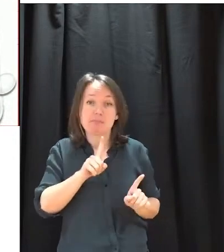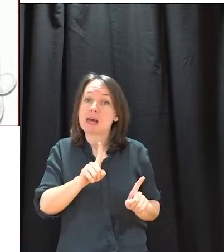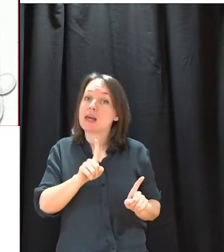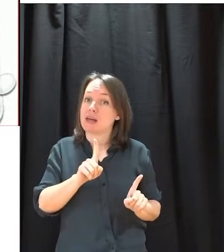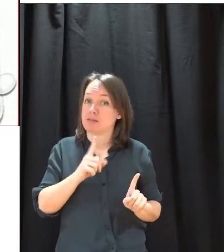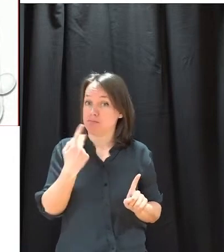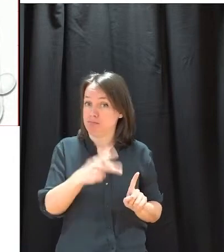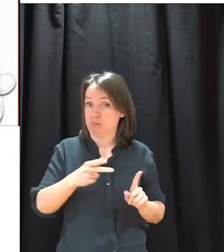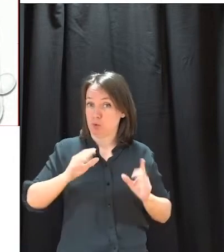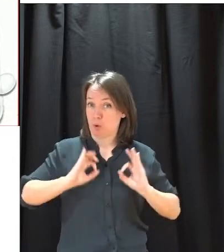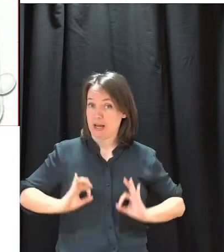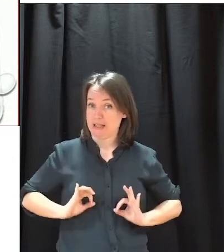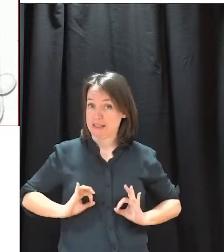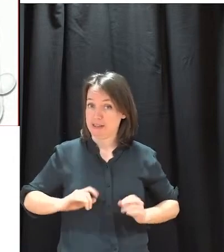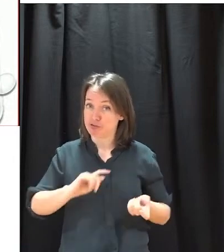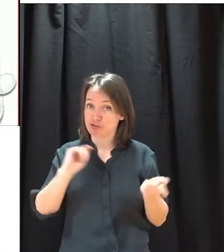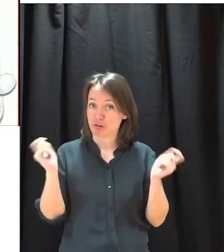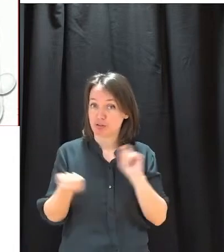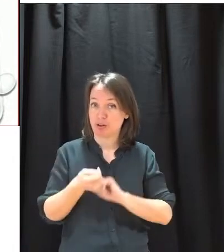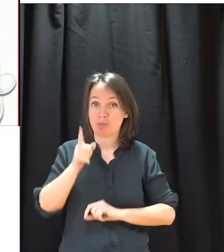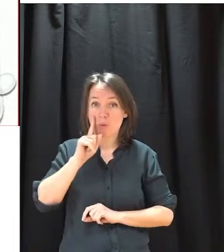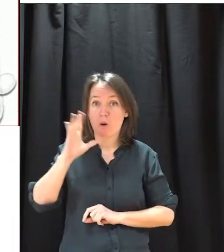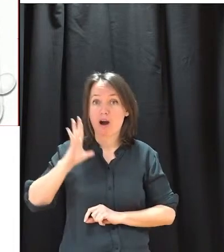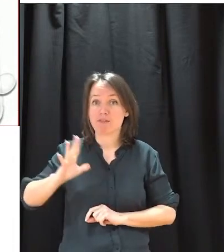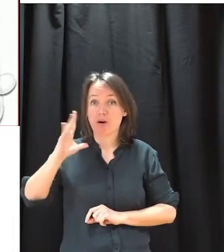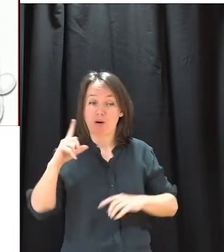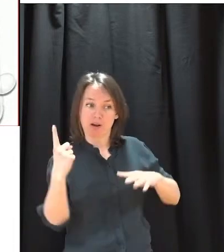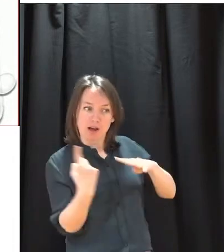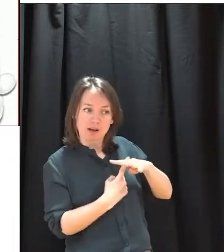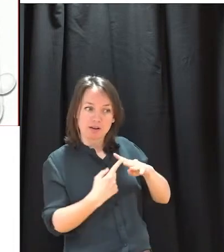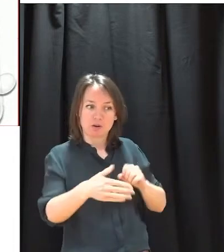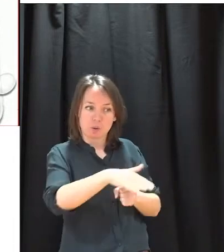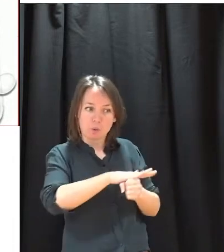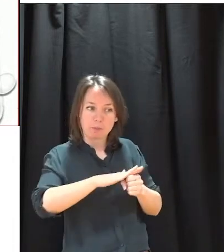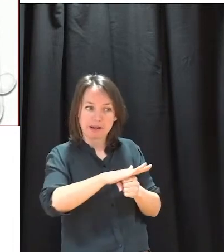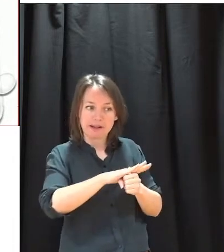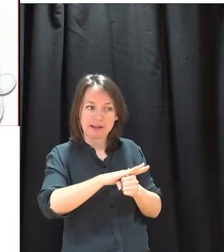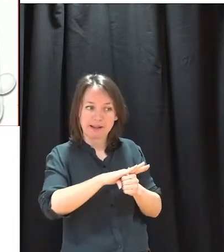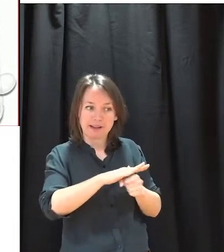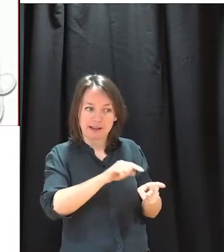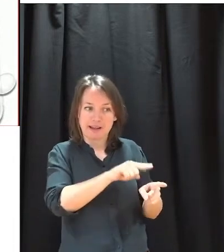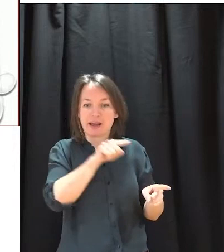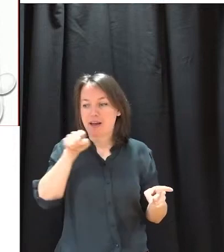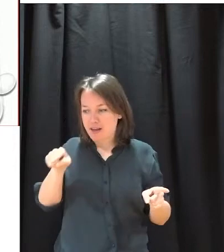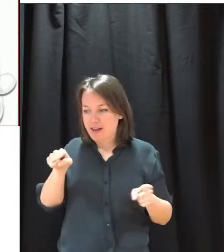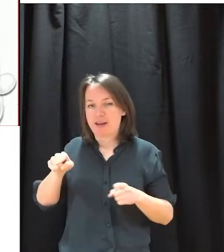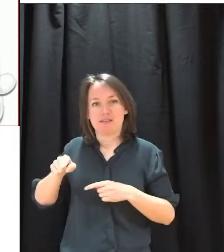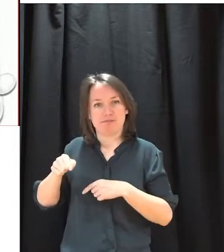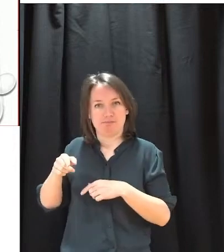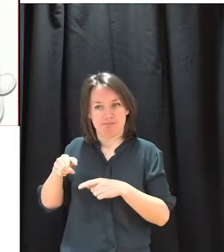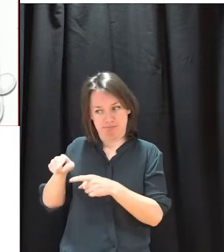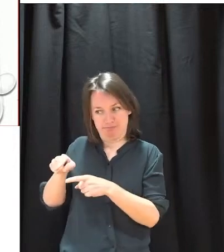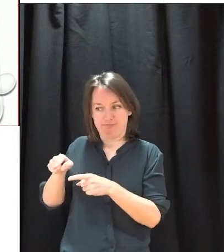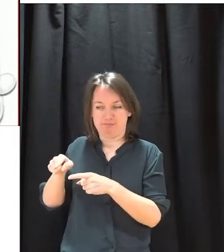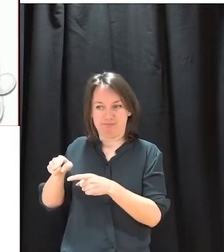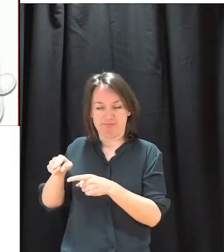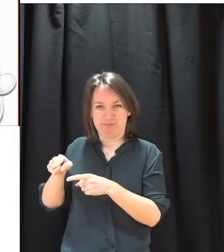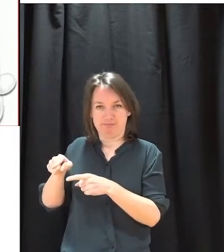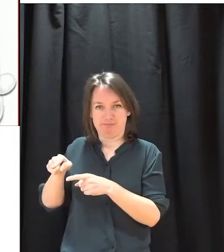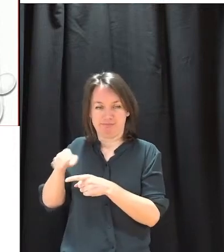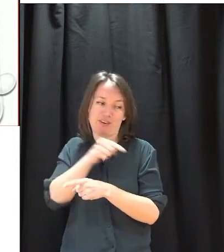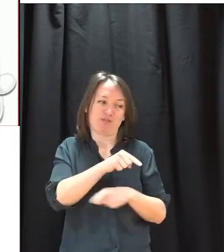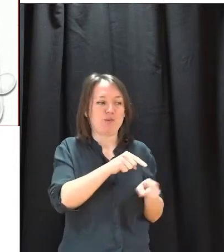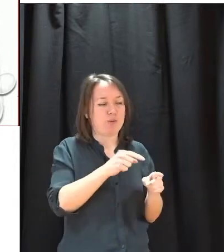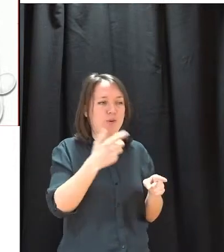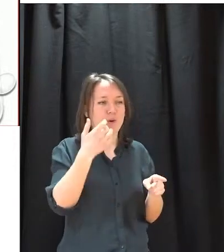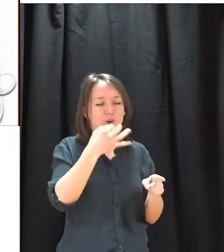changé. Donc elle est passée de l'inclusion totale et elle commençait tout juste à s'investir dans la langue des signes. Et ensuite, elle était dans